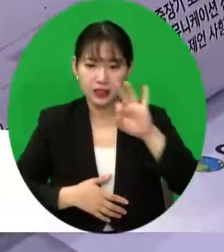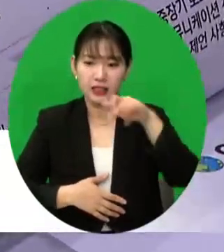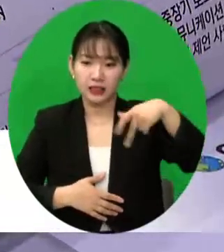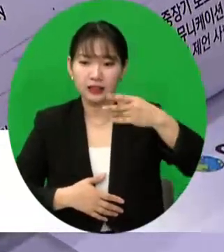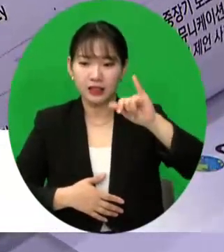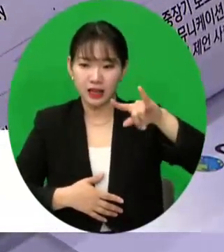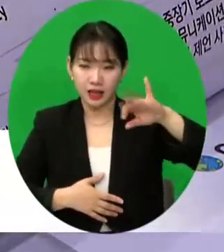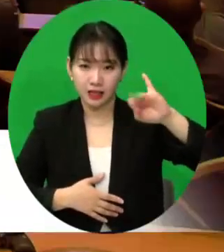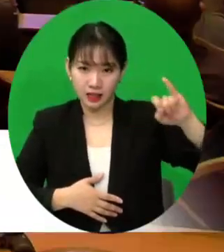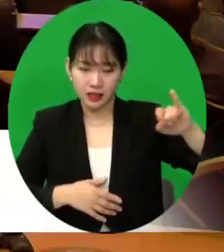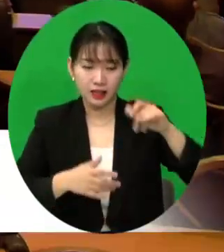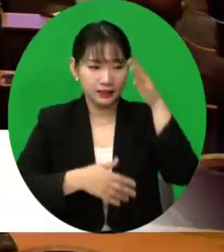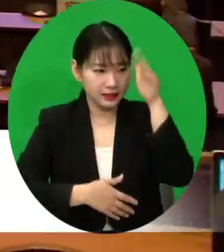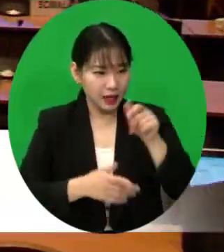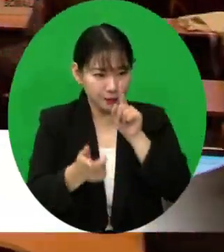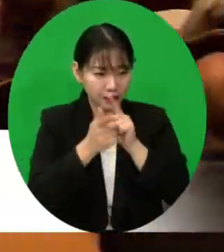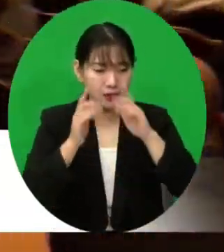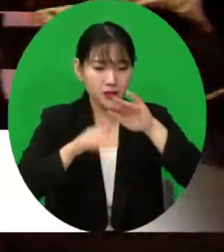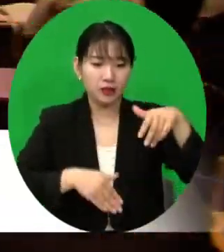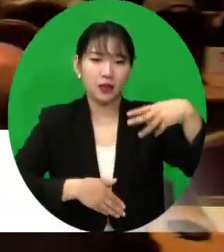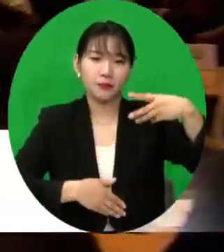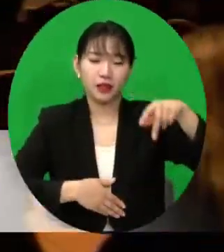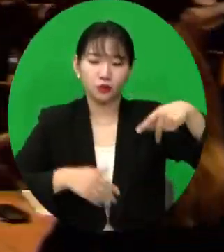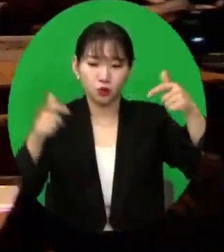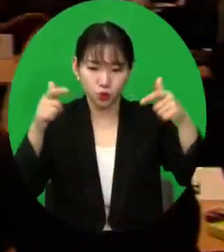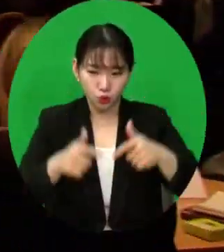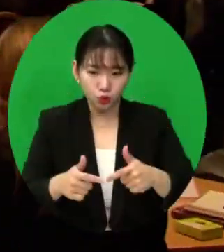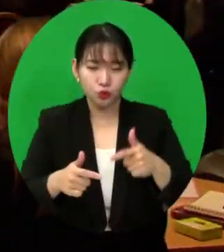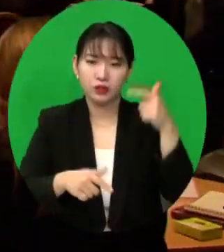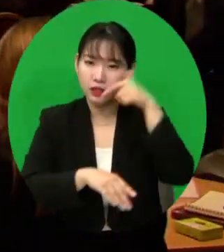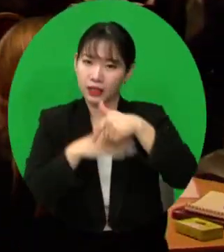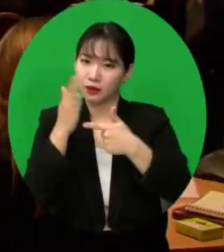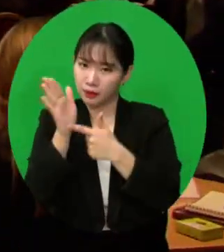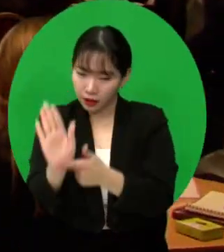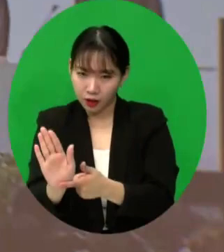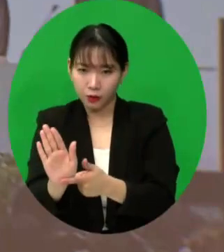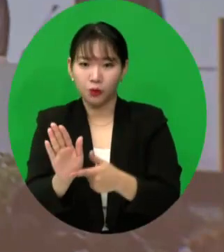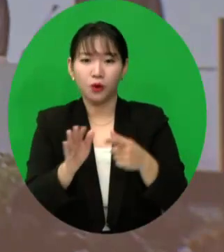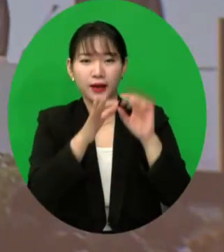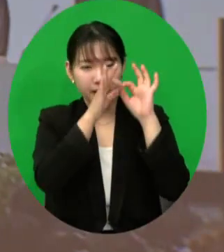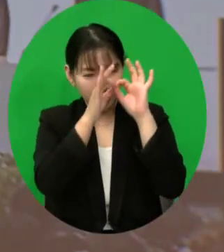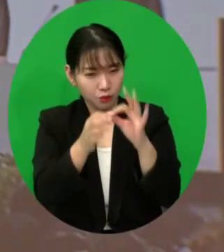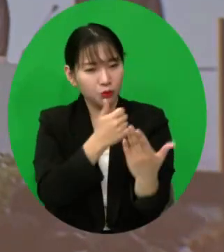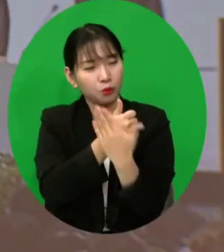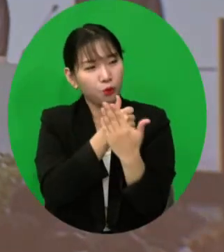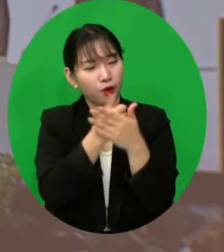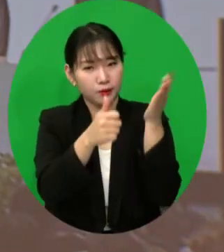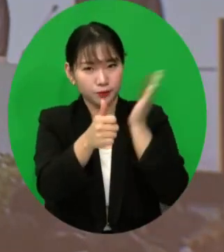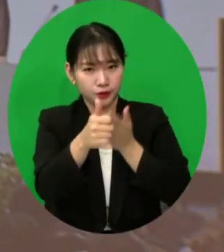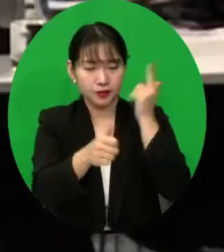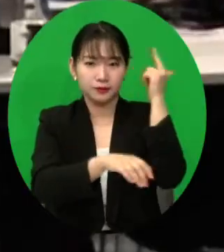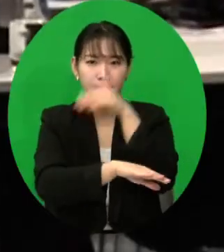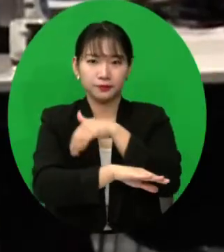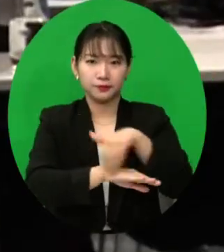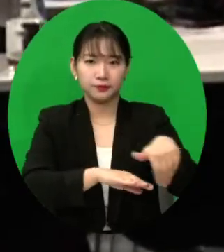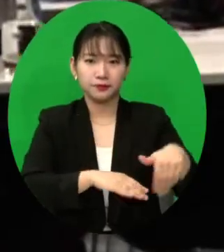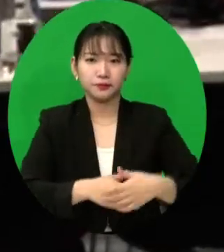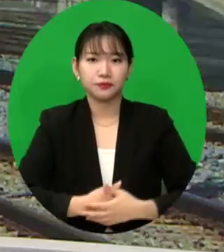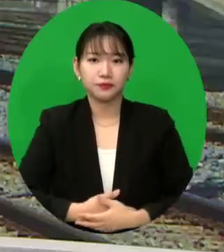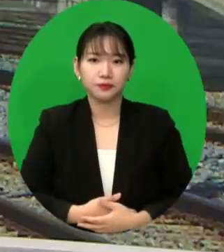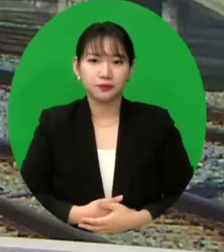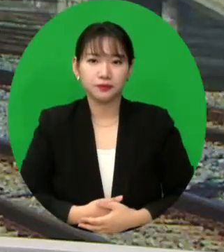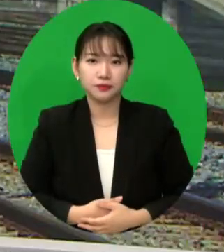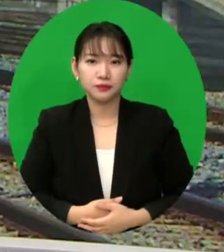전라남도의 탄소중립 추진 전략을 소개하고 국제협력과 이클레이의 지속적인 협조를 요청할 계획입니다.